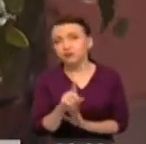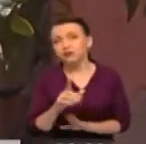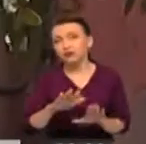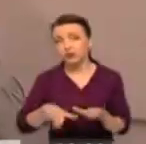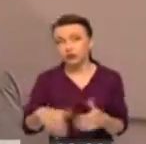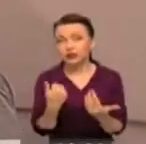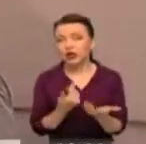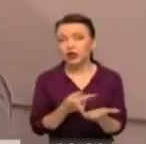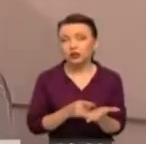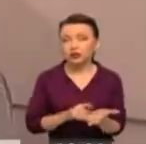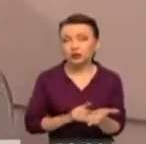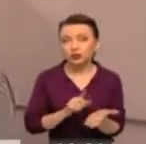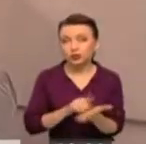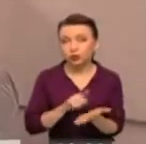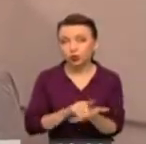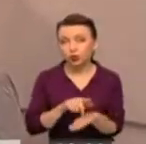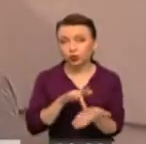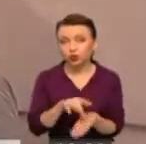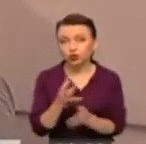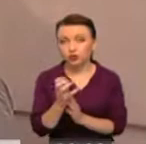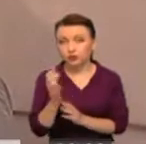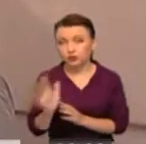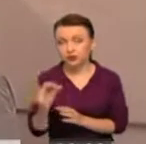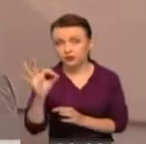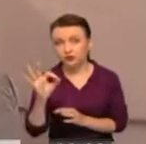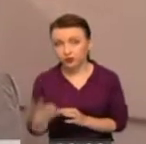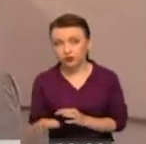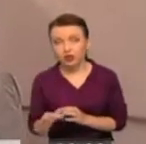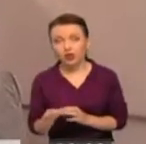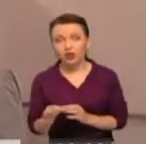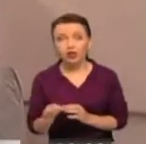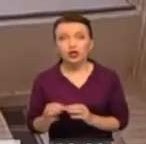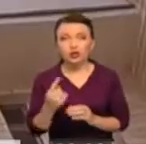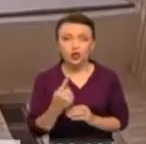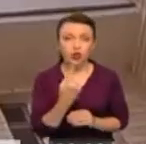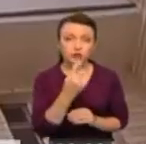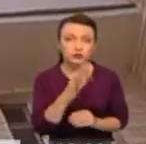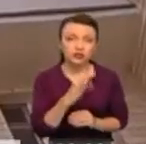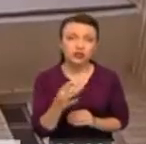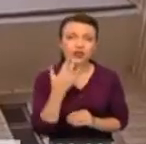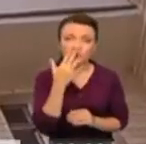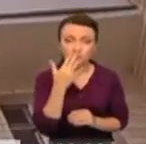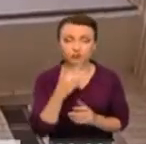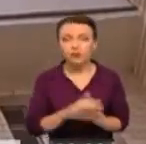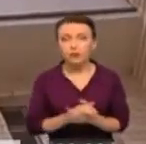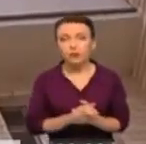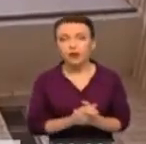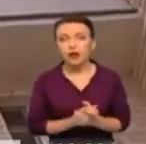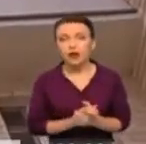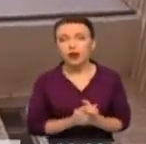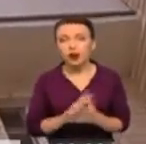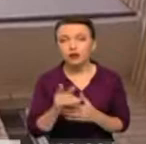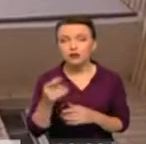збору. 0,4% для внутрішніх туристів та 1% для іноземців. Оглядають приміщення та нагадують власникам